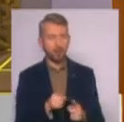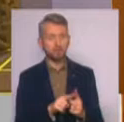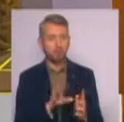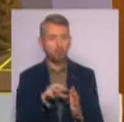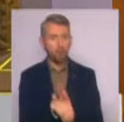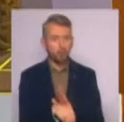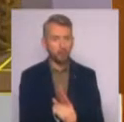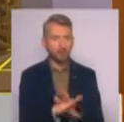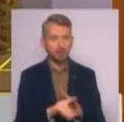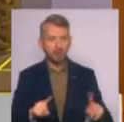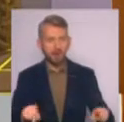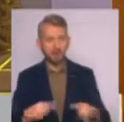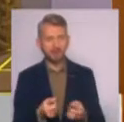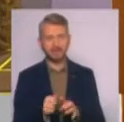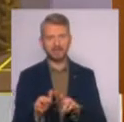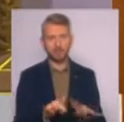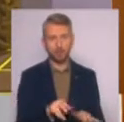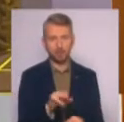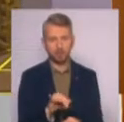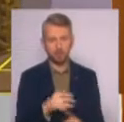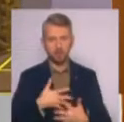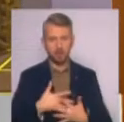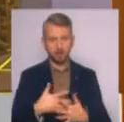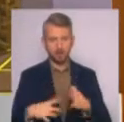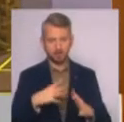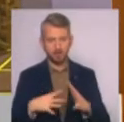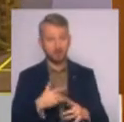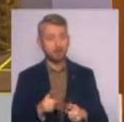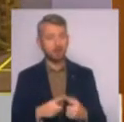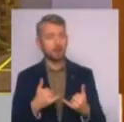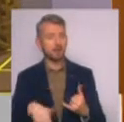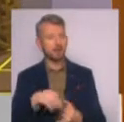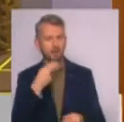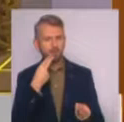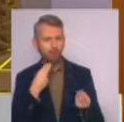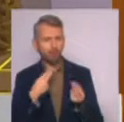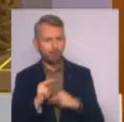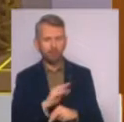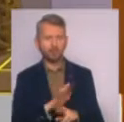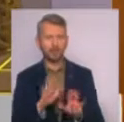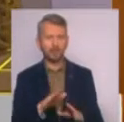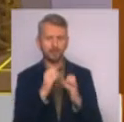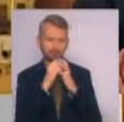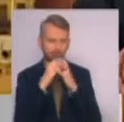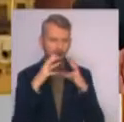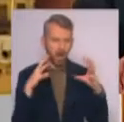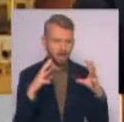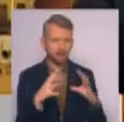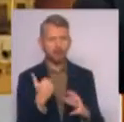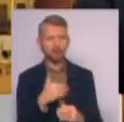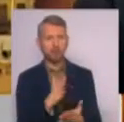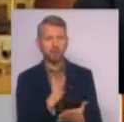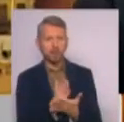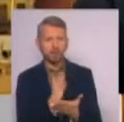комплекс реабілітаційних заходів. Зараз це все вдосконалено, не тільки шарики, вже є і